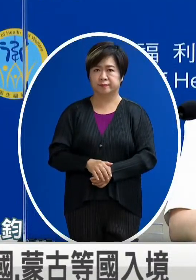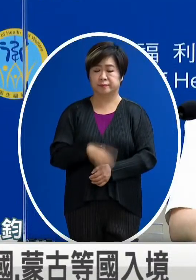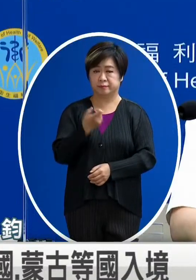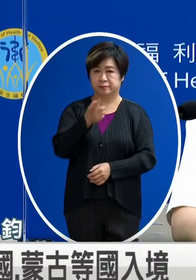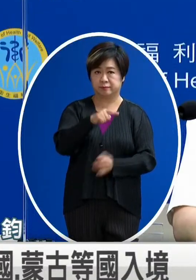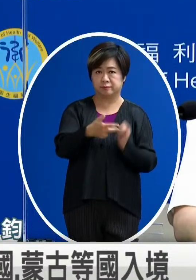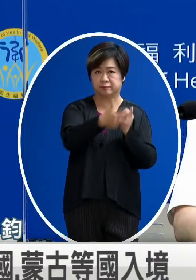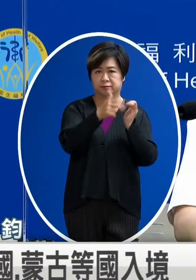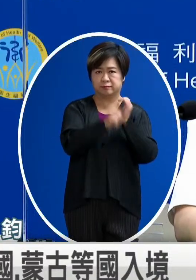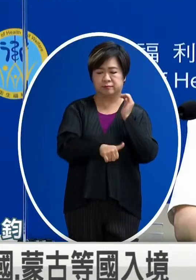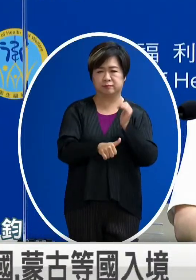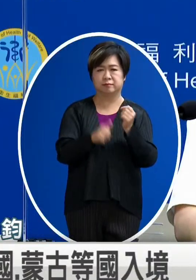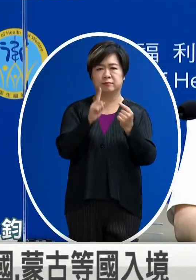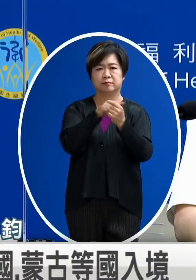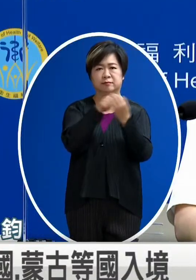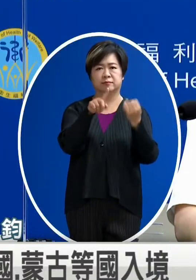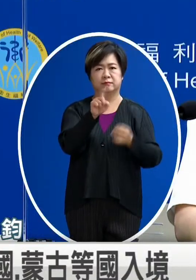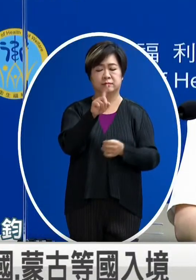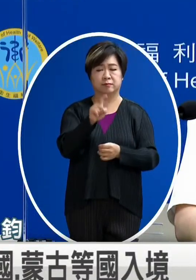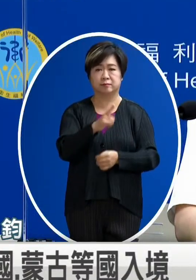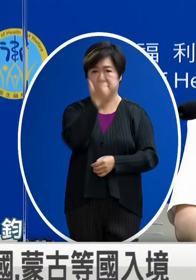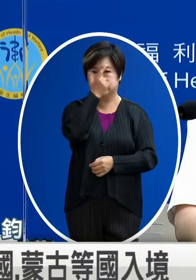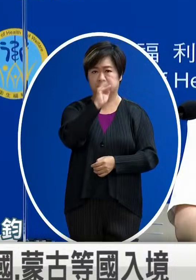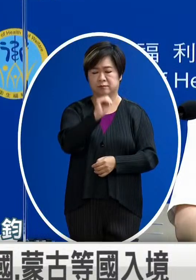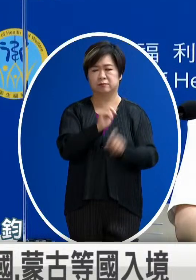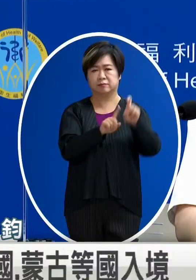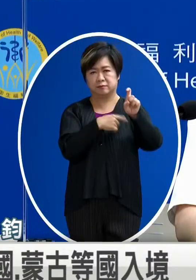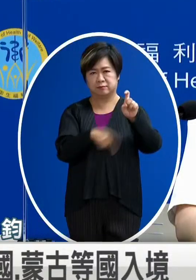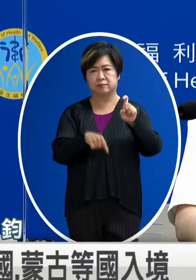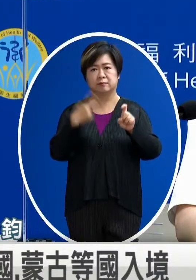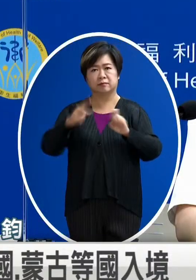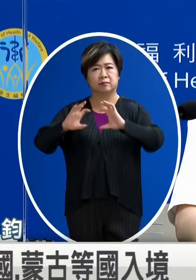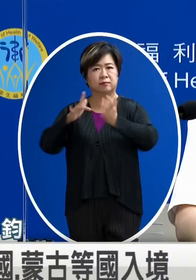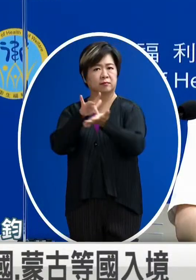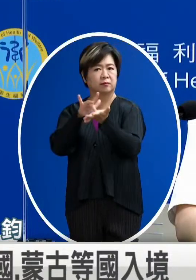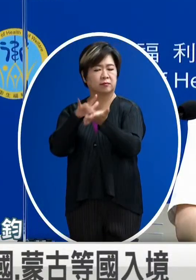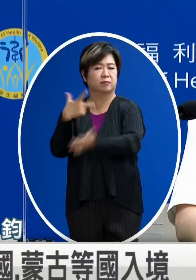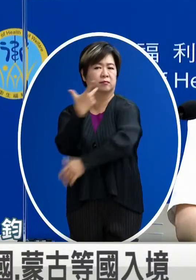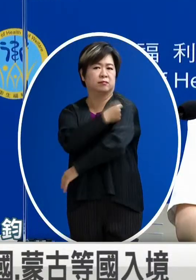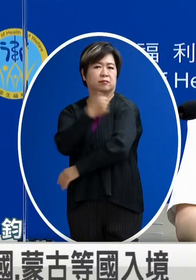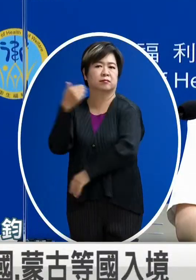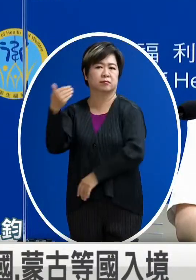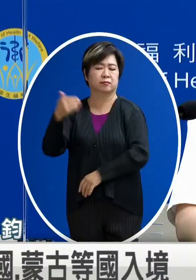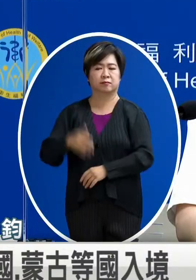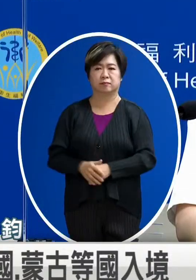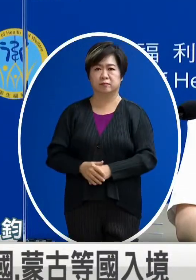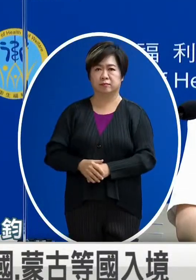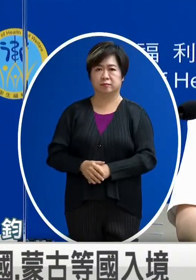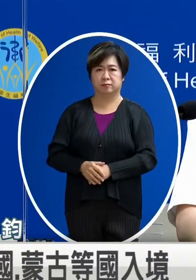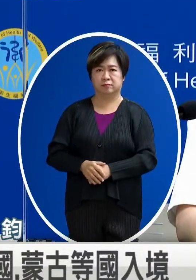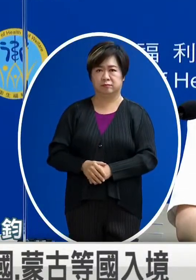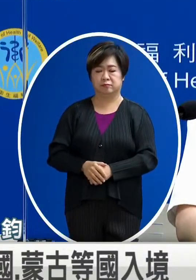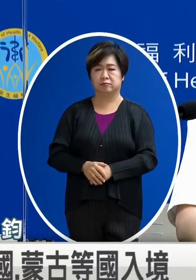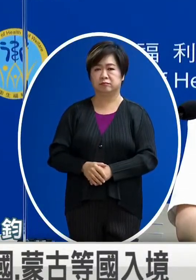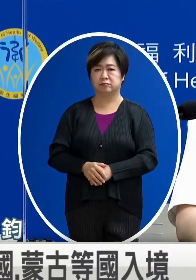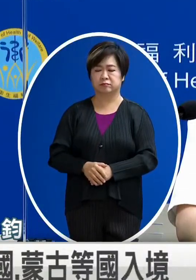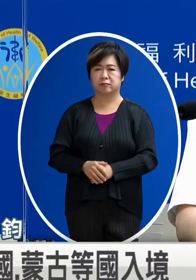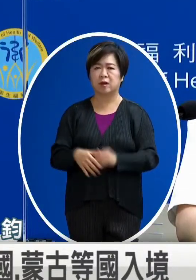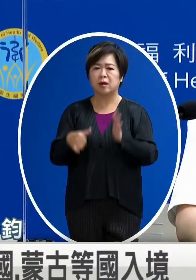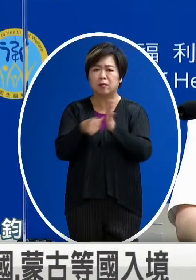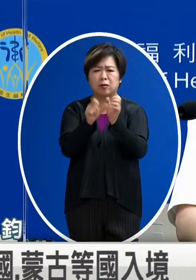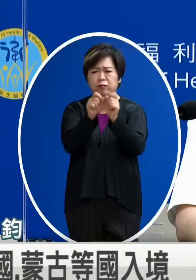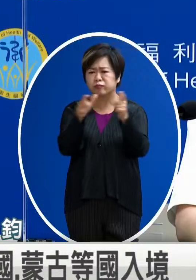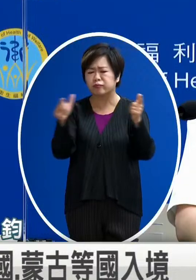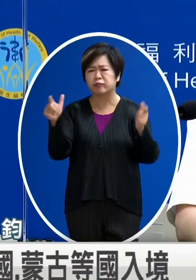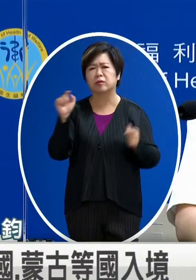有交生11例，莫德纳10例，跟国药疫苗9例，大概常见的这个牌子都有。这个